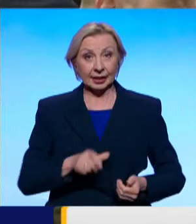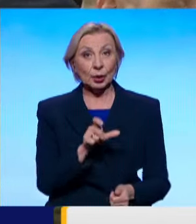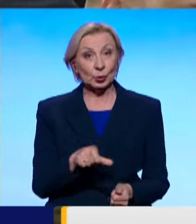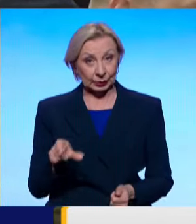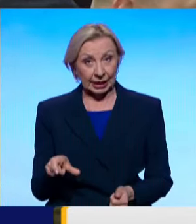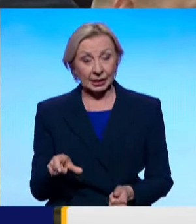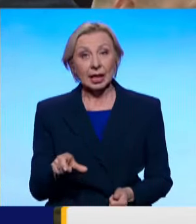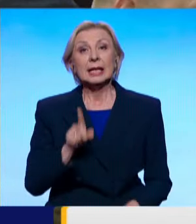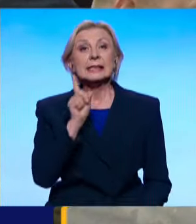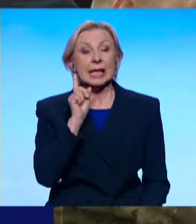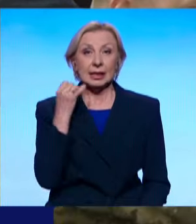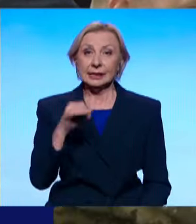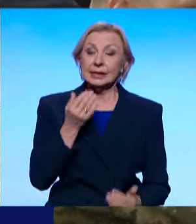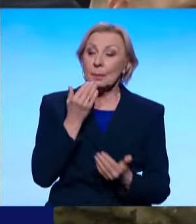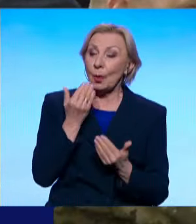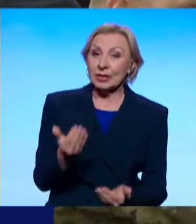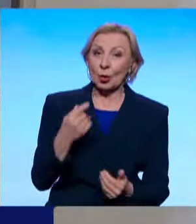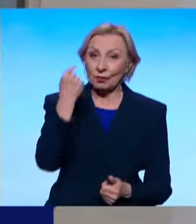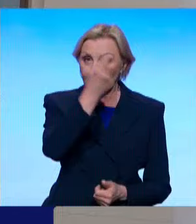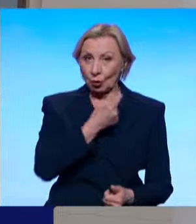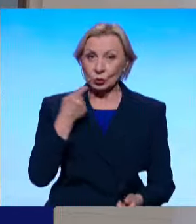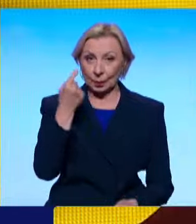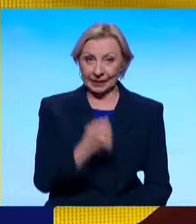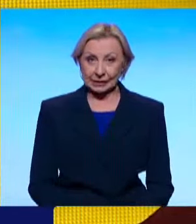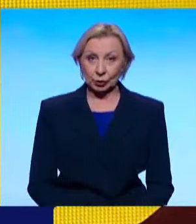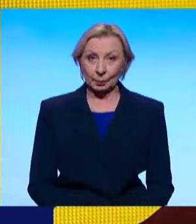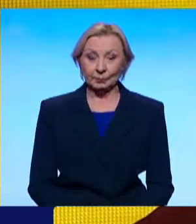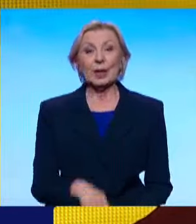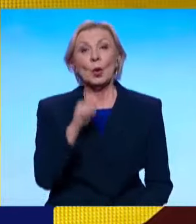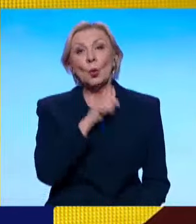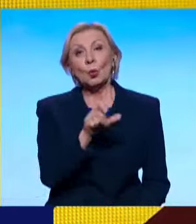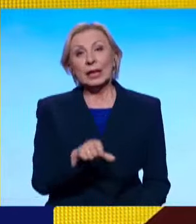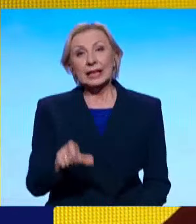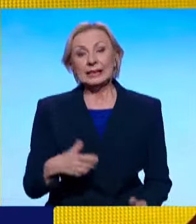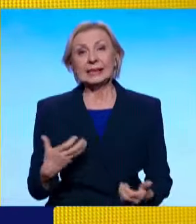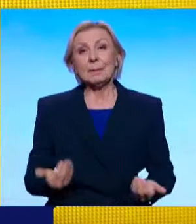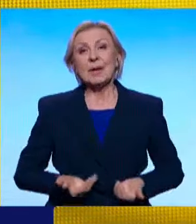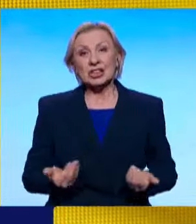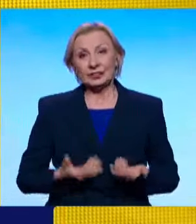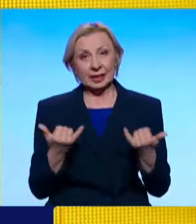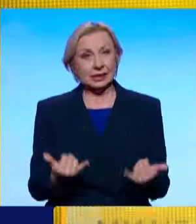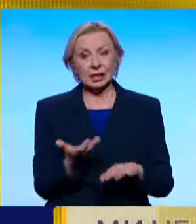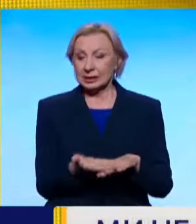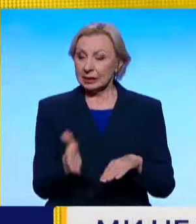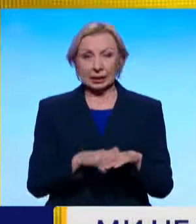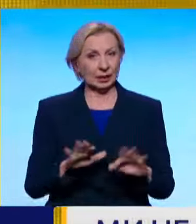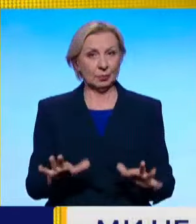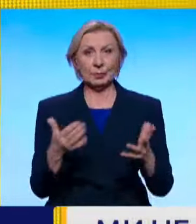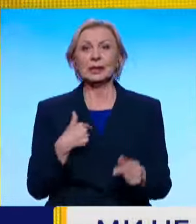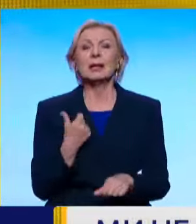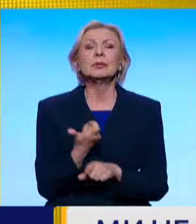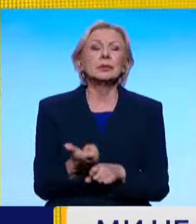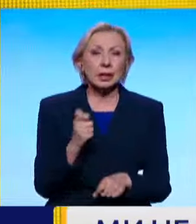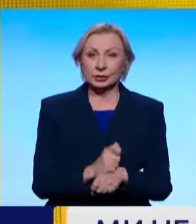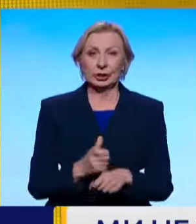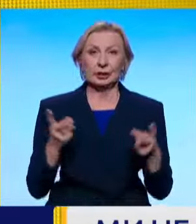Володимир Зеленський подякував їм особисто. Українці переживають зараз дуже складний момент. Нам критично